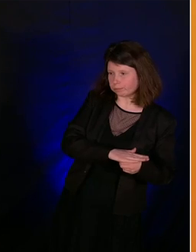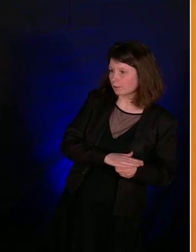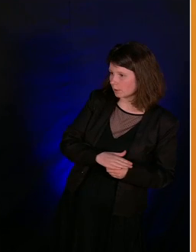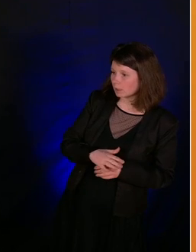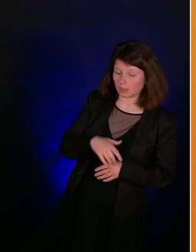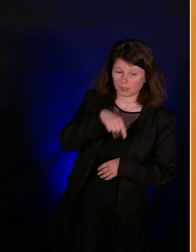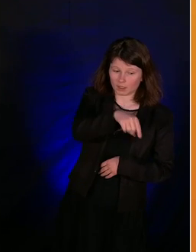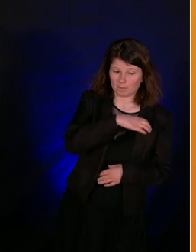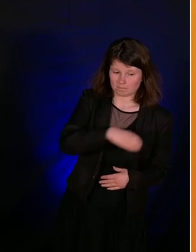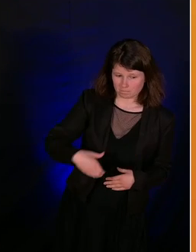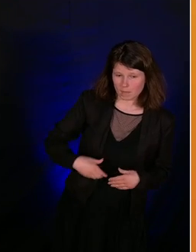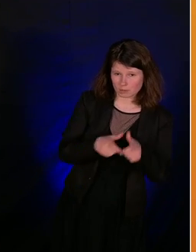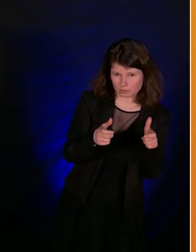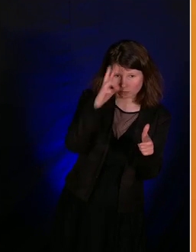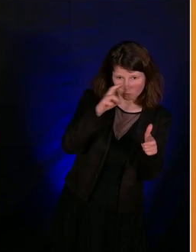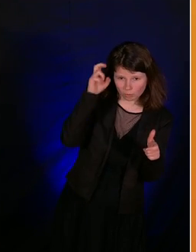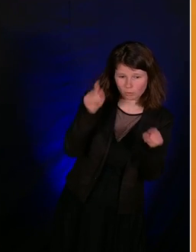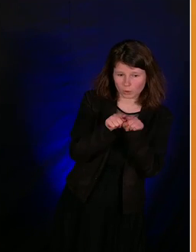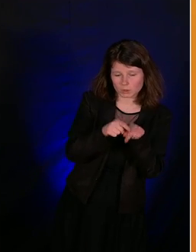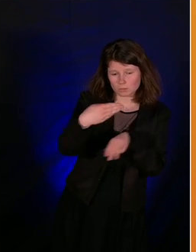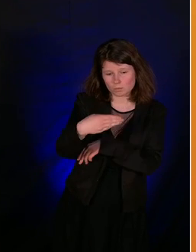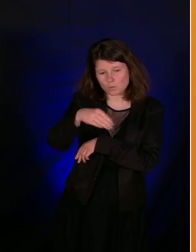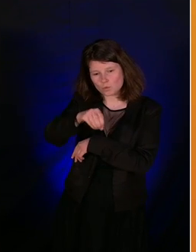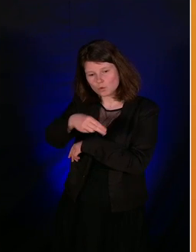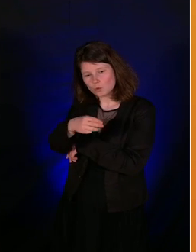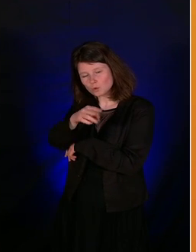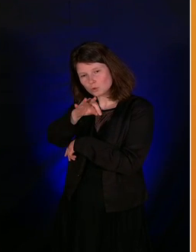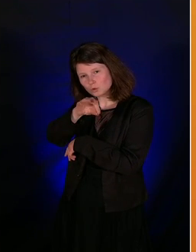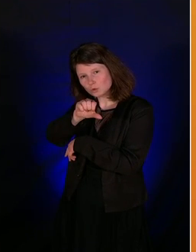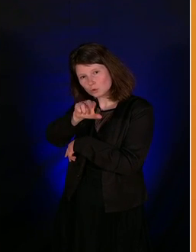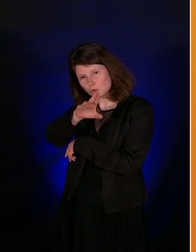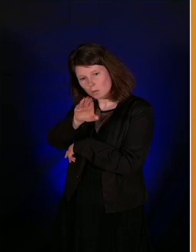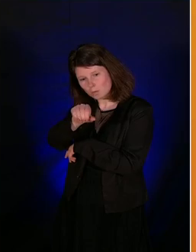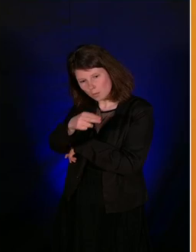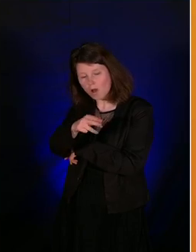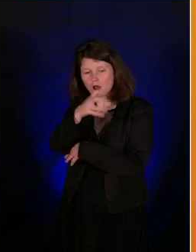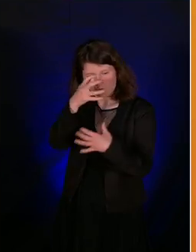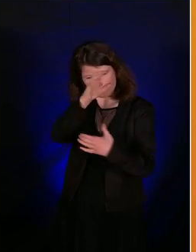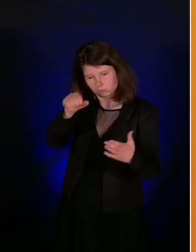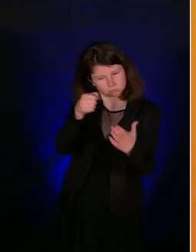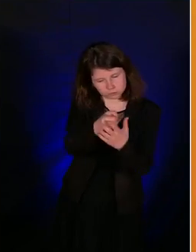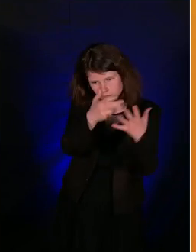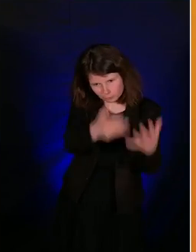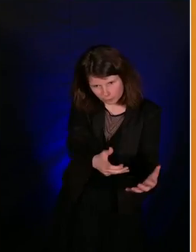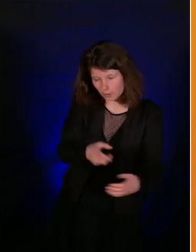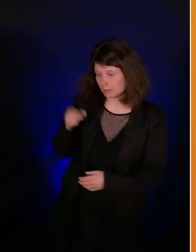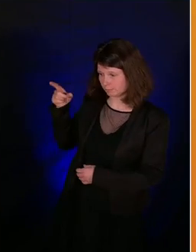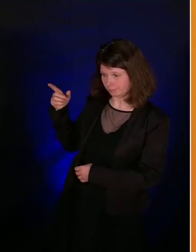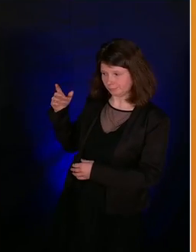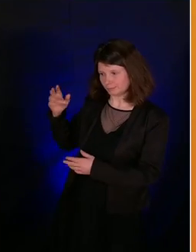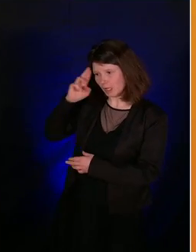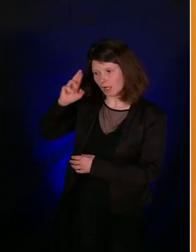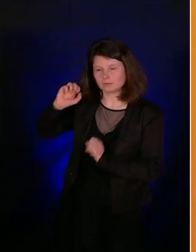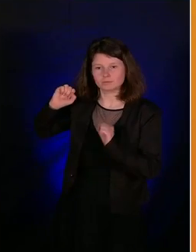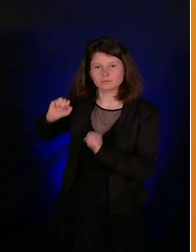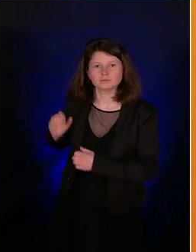Montauban ont bien décidé d'aller au bout de cet objectif nous considérons qu'il appartient au pouvoir public à nos municipalités à